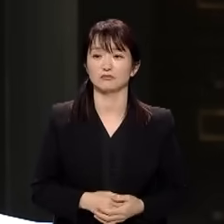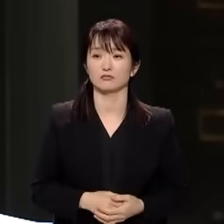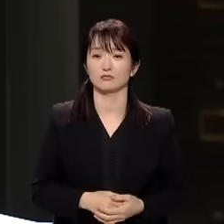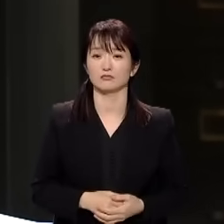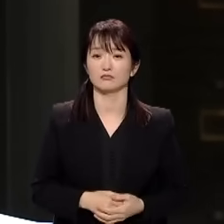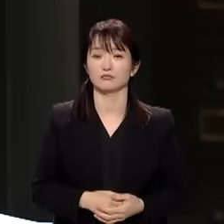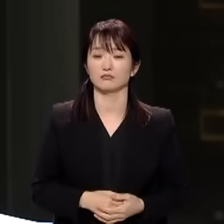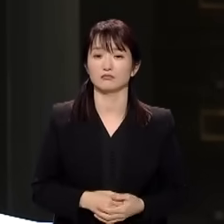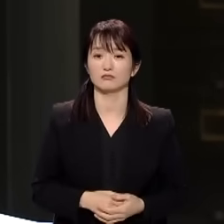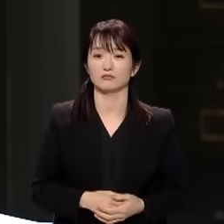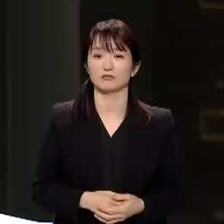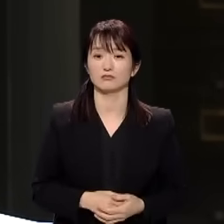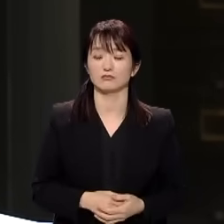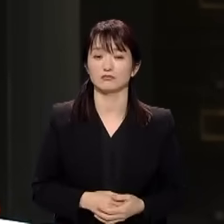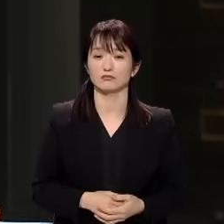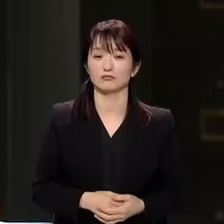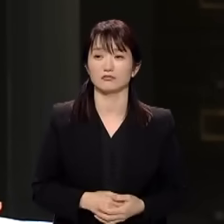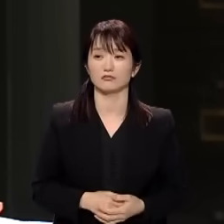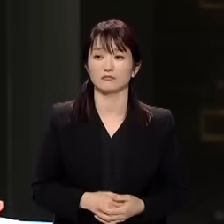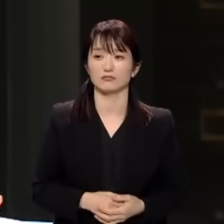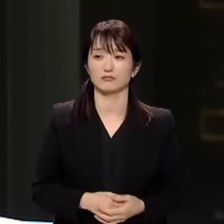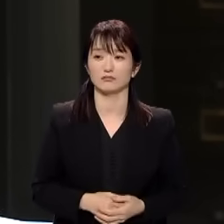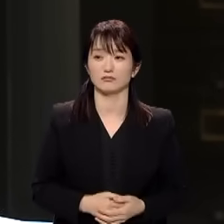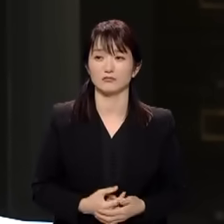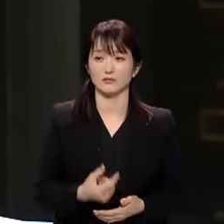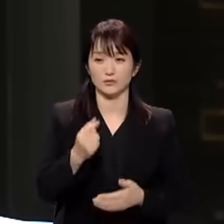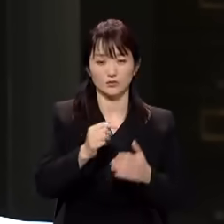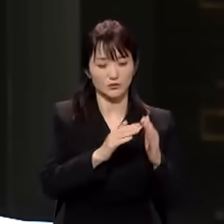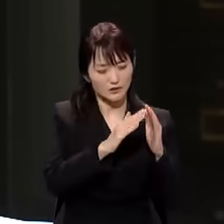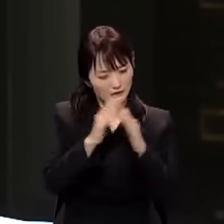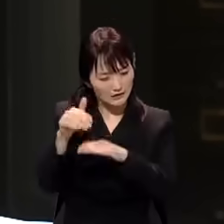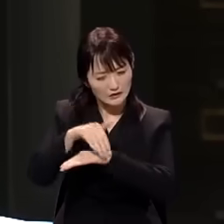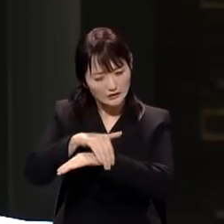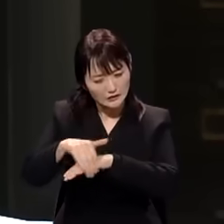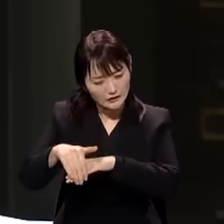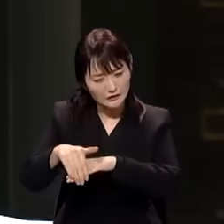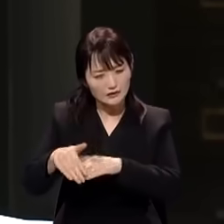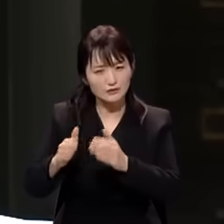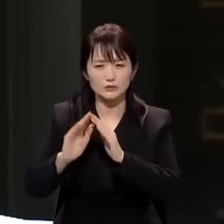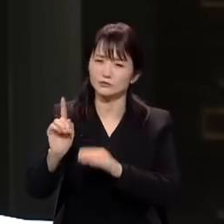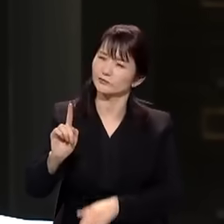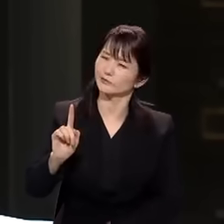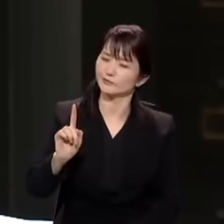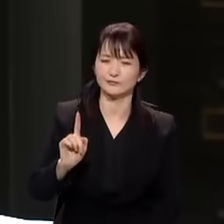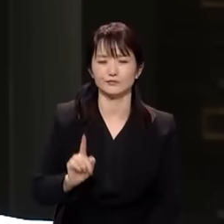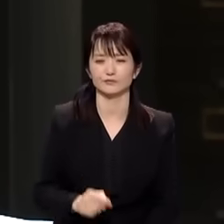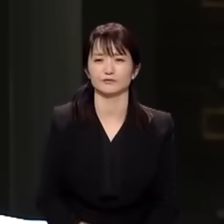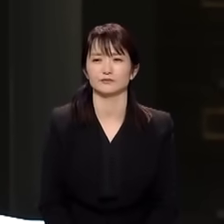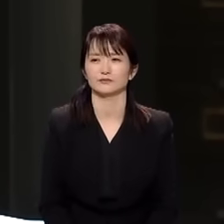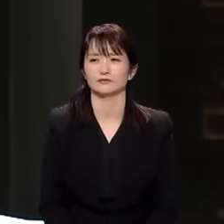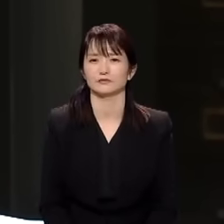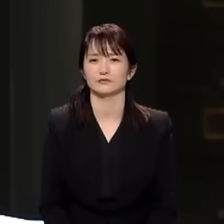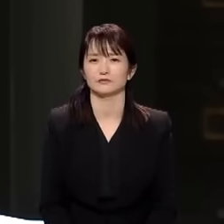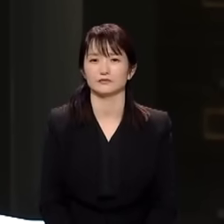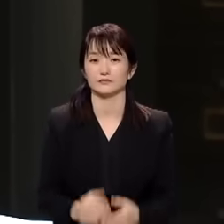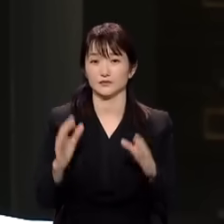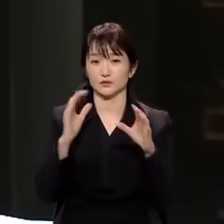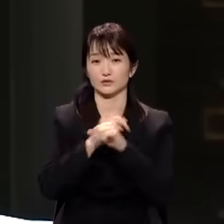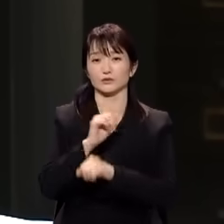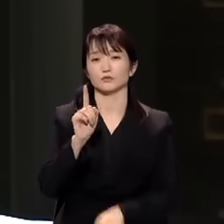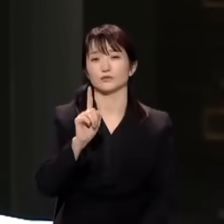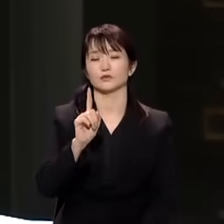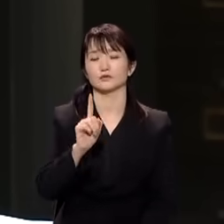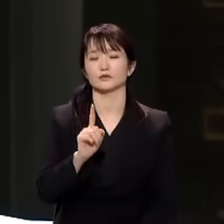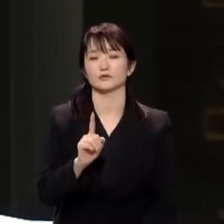그리고 또 곧 이사 간다는 뭐 계획을 세우긴 하셨다는데 아, 이게 참 양 변호사님이 그냥 좀 정리를 해주시죠.